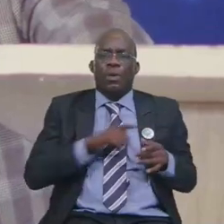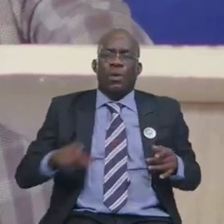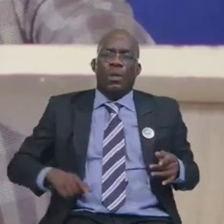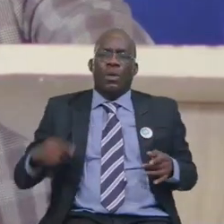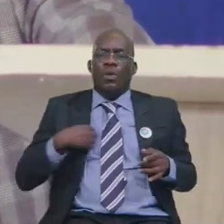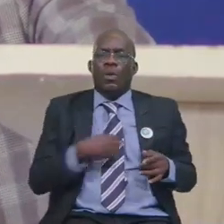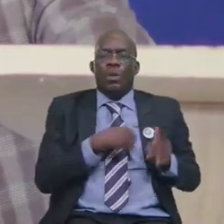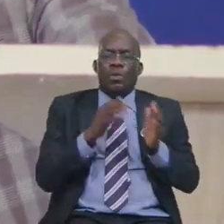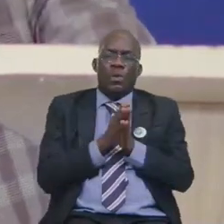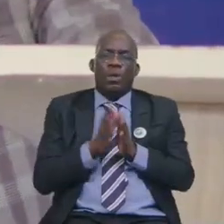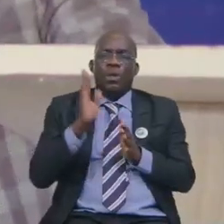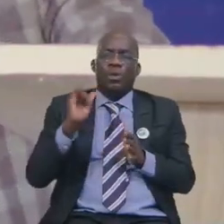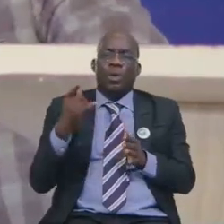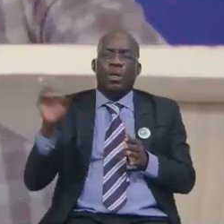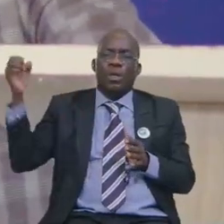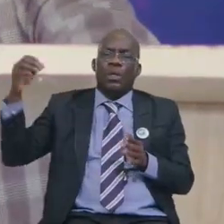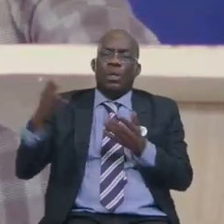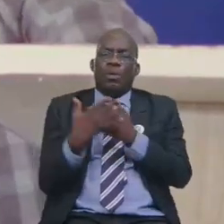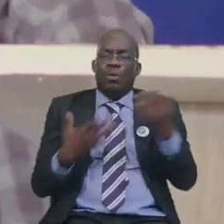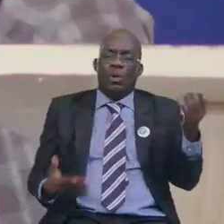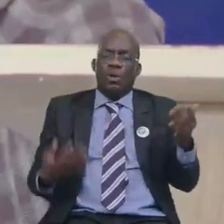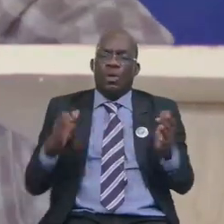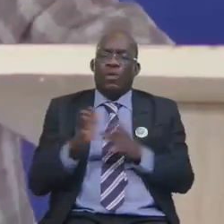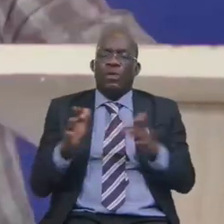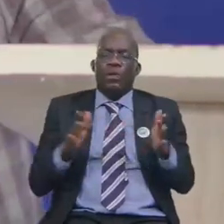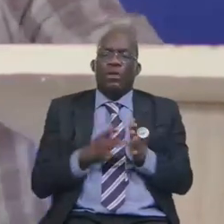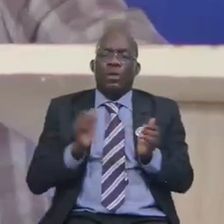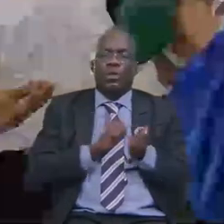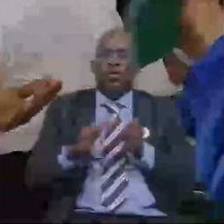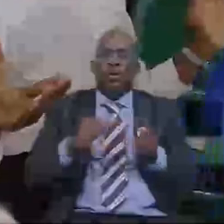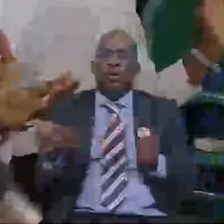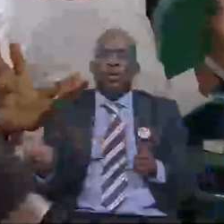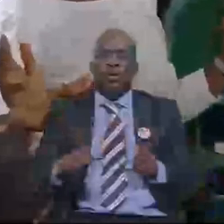de Jésus lave les au nom de Jésus